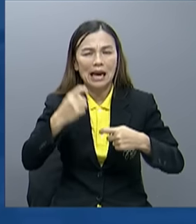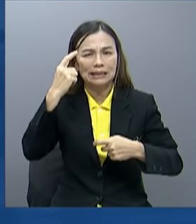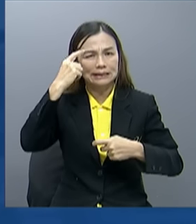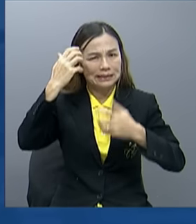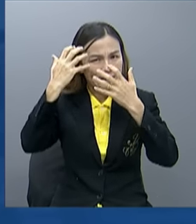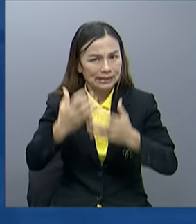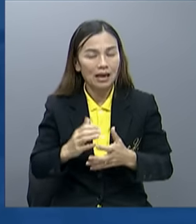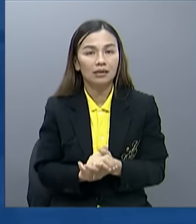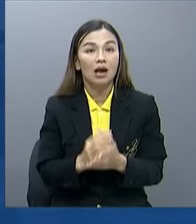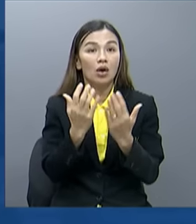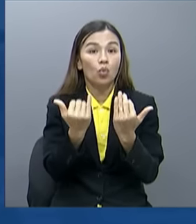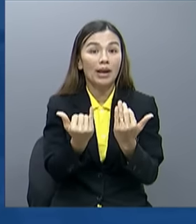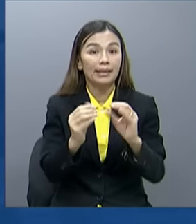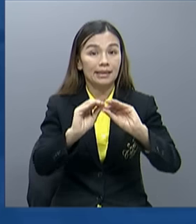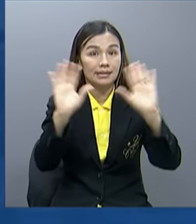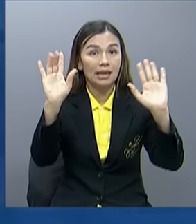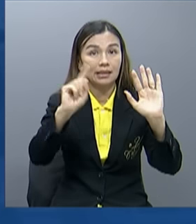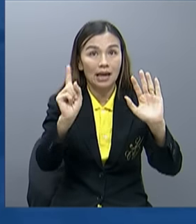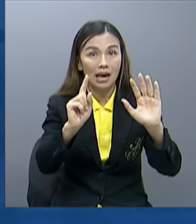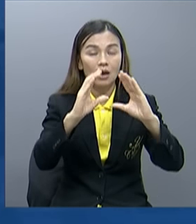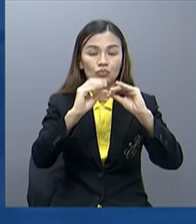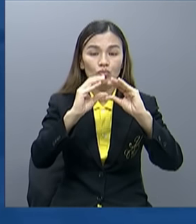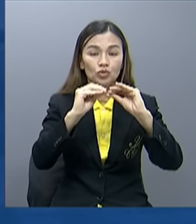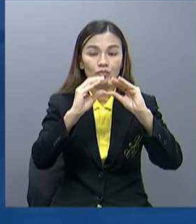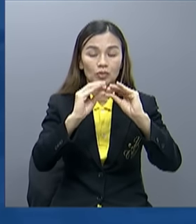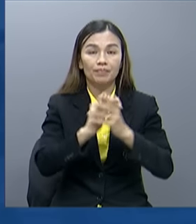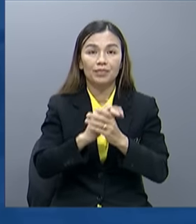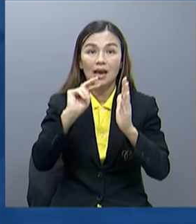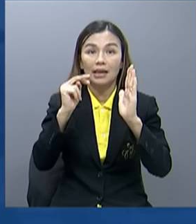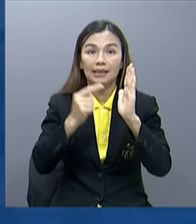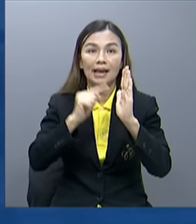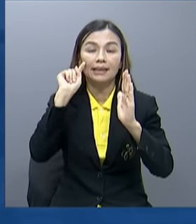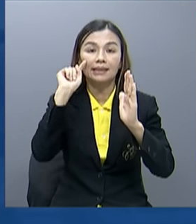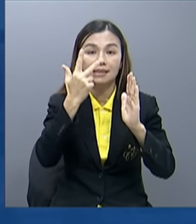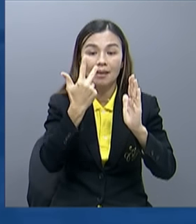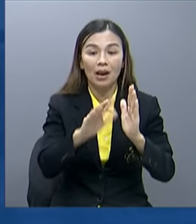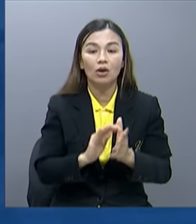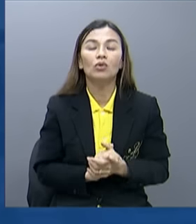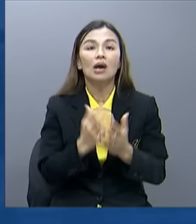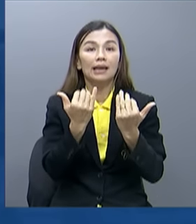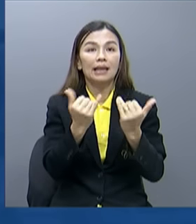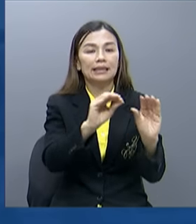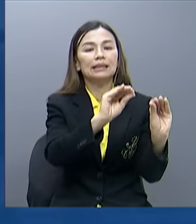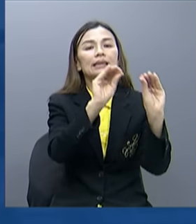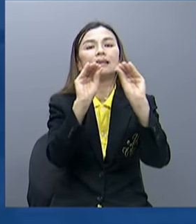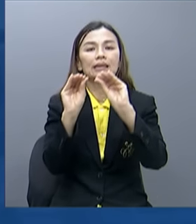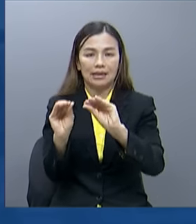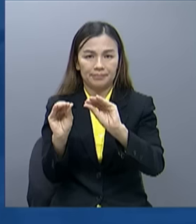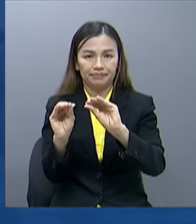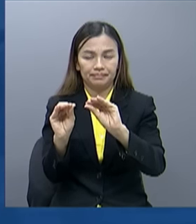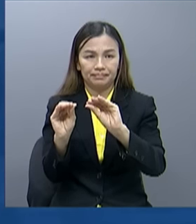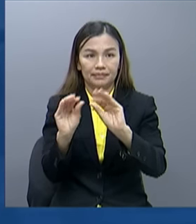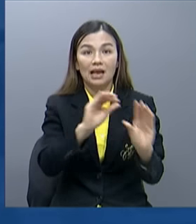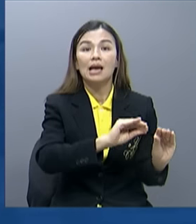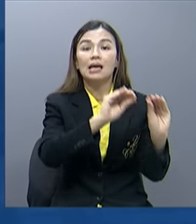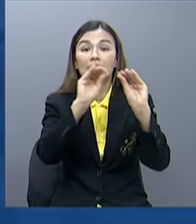ายแล้วค่ะวันนี้มีความชัดเจนว่าการประชุมซึ่งนัดกันมาเป็นครั้งที่3เลื่อนใหม่ค่ะเลื่อนอีกแล้วนัดกัน